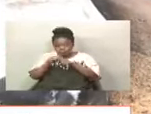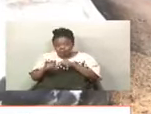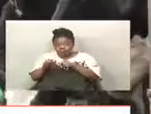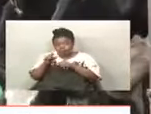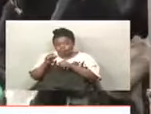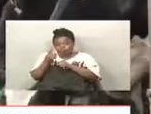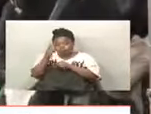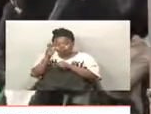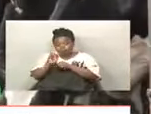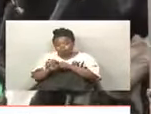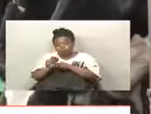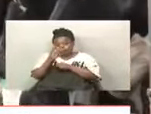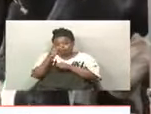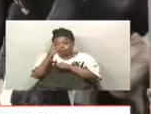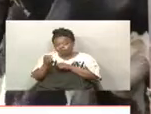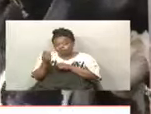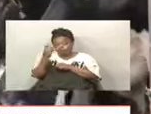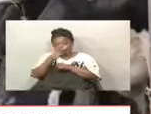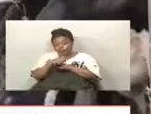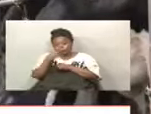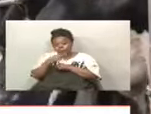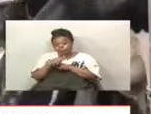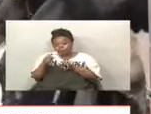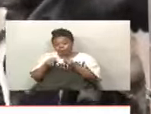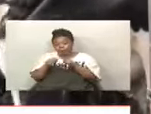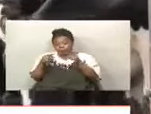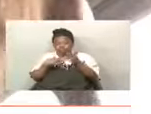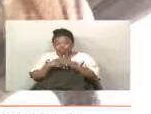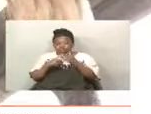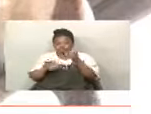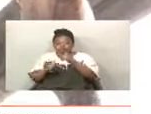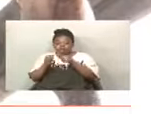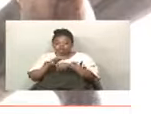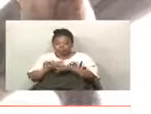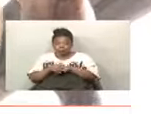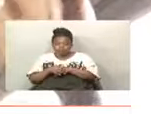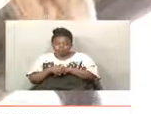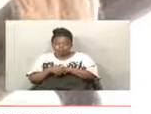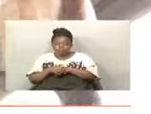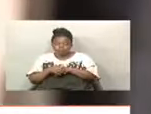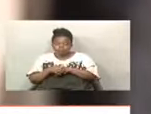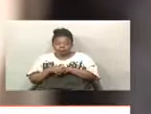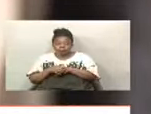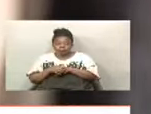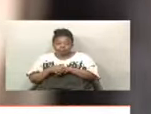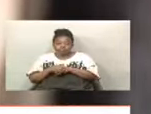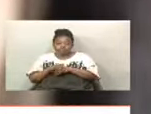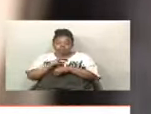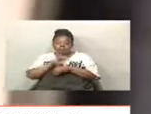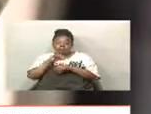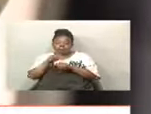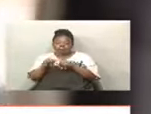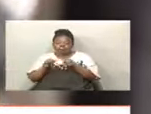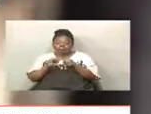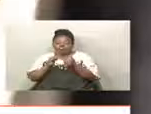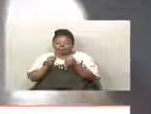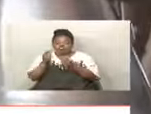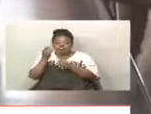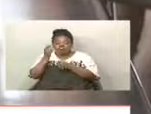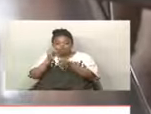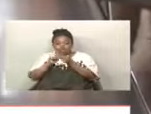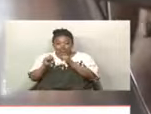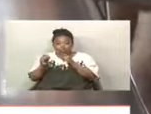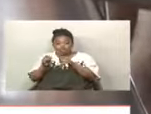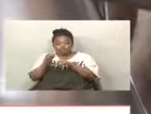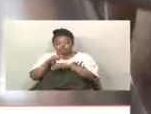w'eliita 18.2 buli lunaku ng'alina n'ebyuma ebikama. We milk our cows, we clean up, we weigh our milk, send